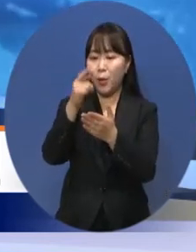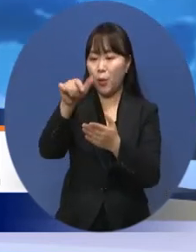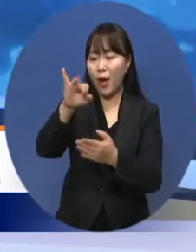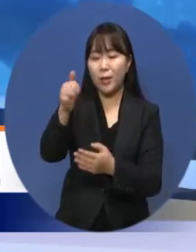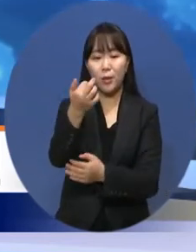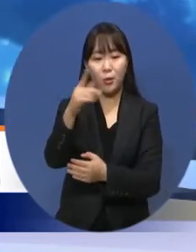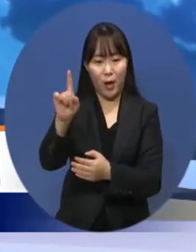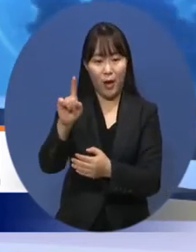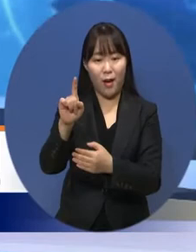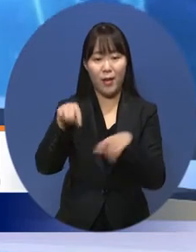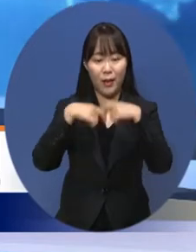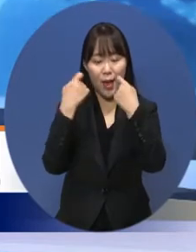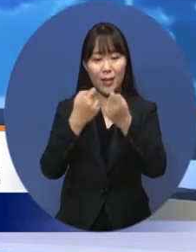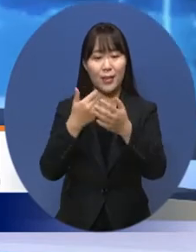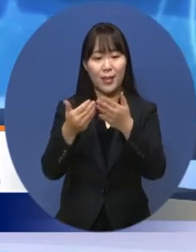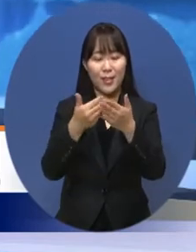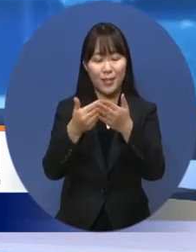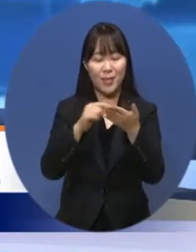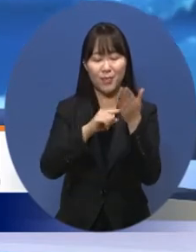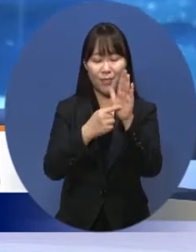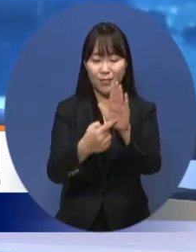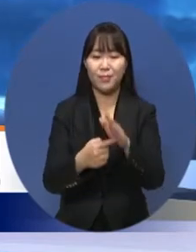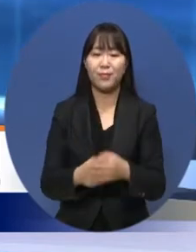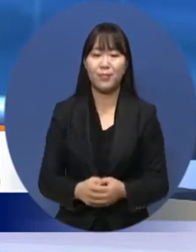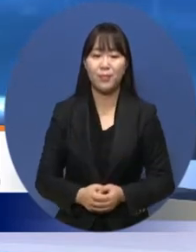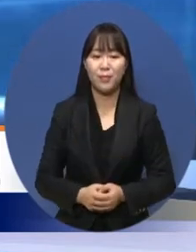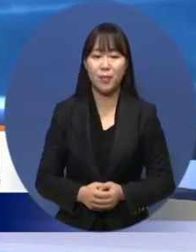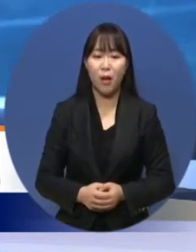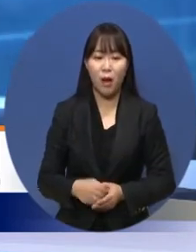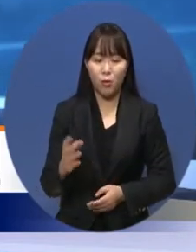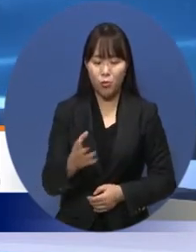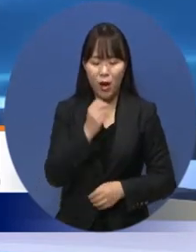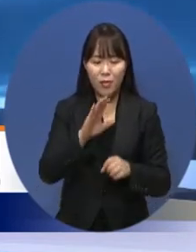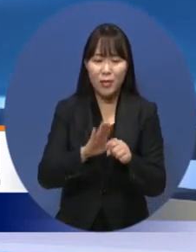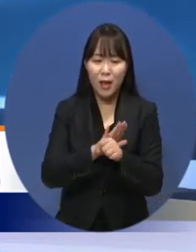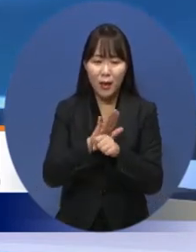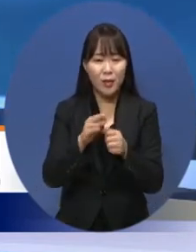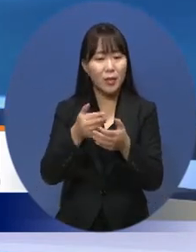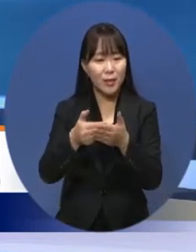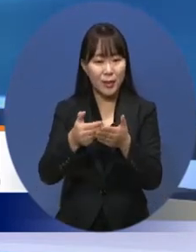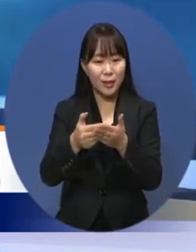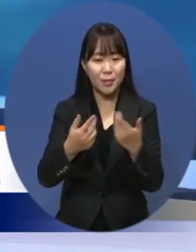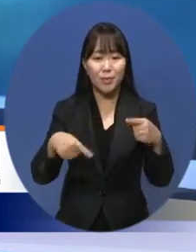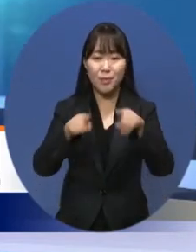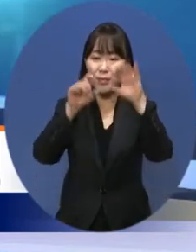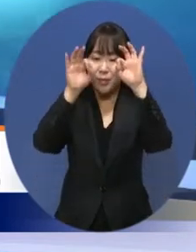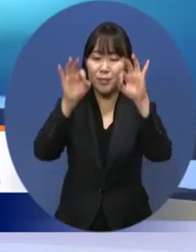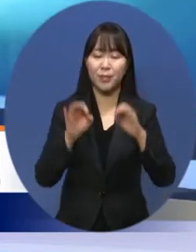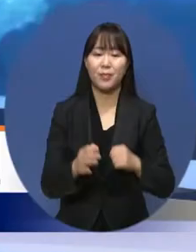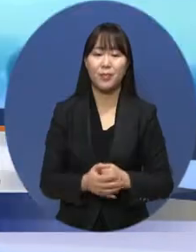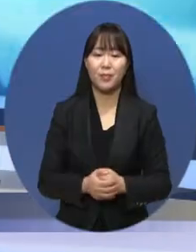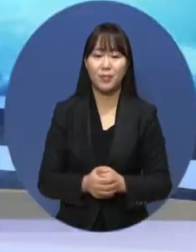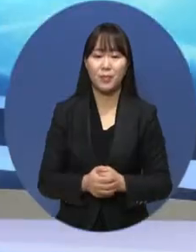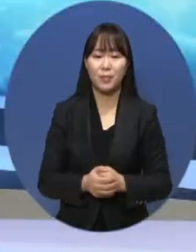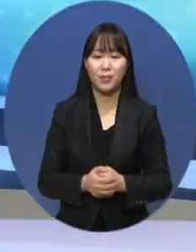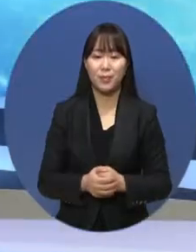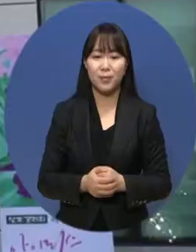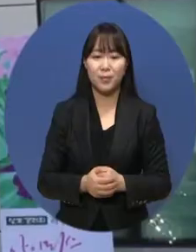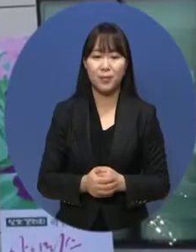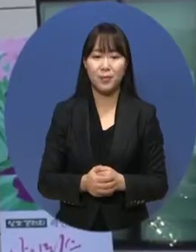작가의 개인전이 여수에서 열렸습니다. 우아하고 사랑스러운 작품들을 이소영 기자가 소개합니다.